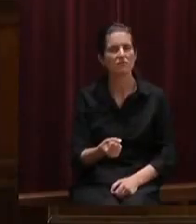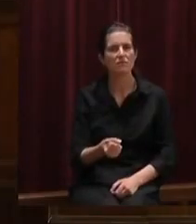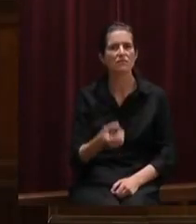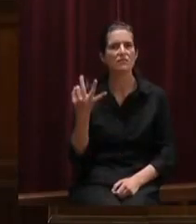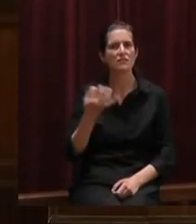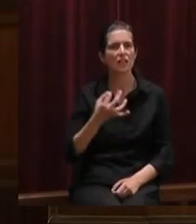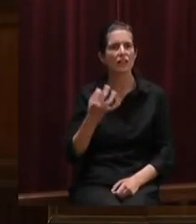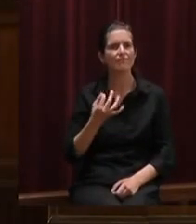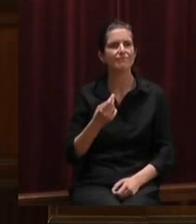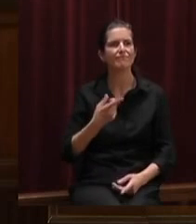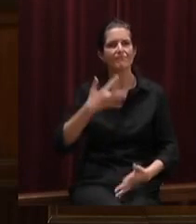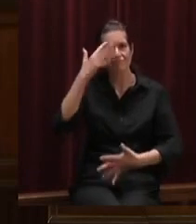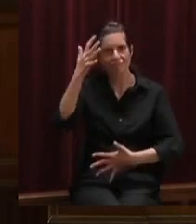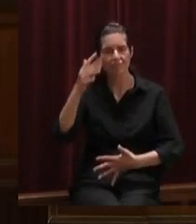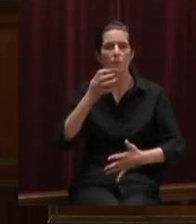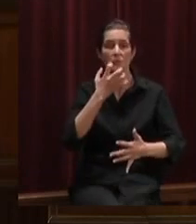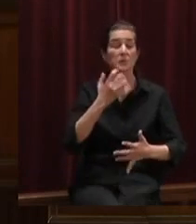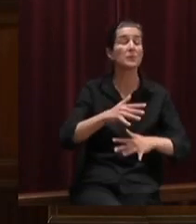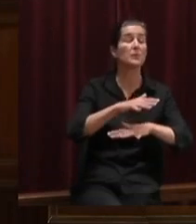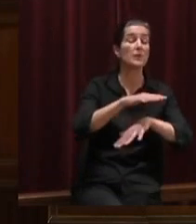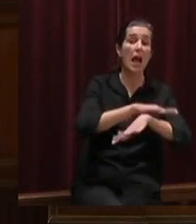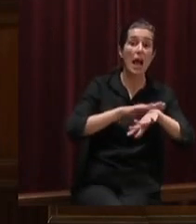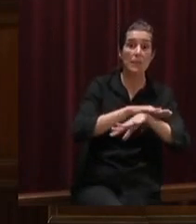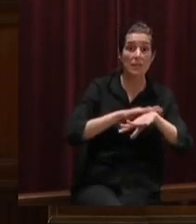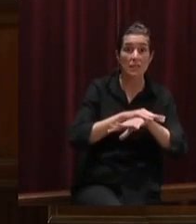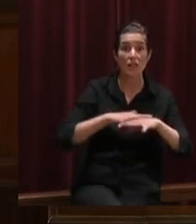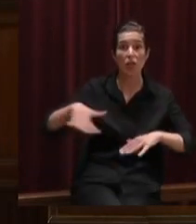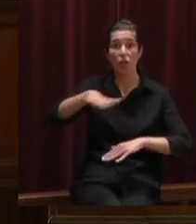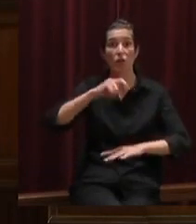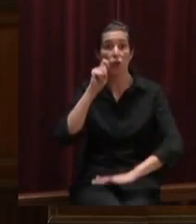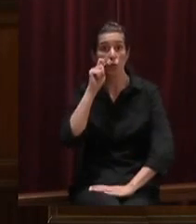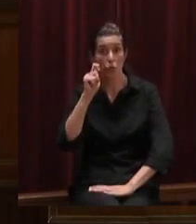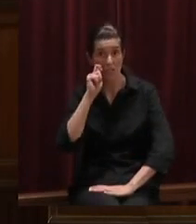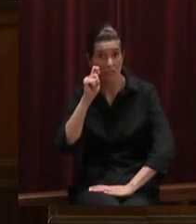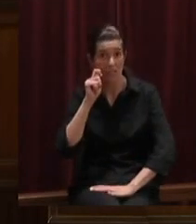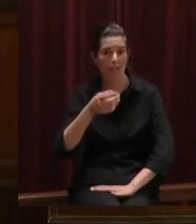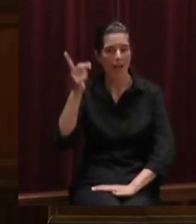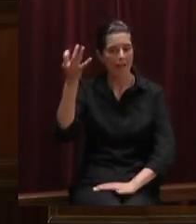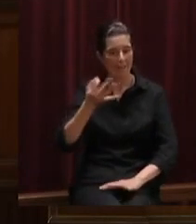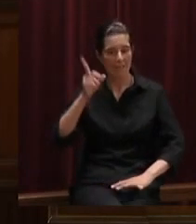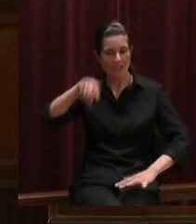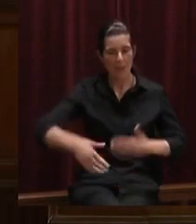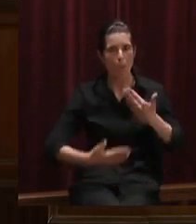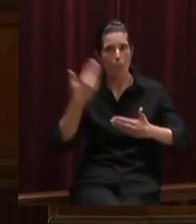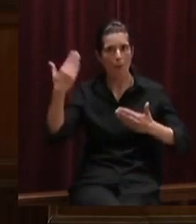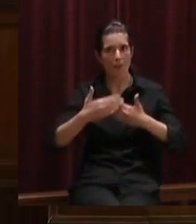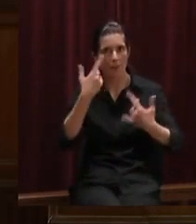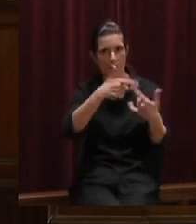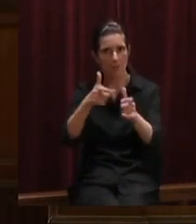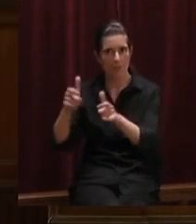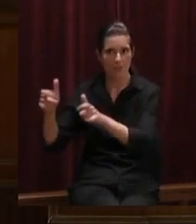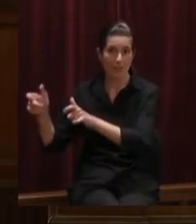invertint des de les administracions a les zones turístiques madures i a la vegada facilitant la modernització de tots els sectors lligats al